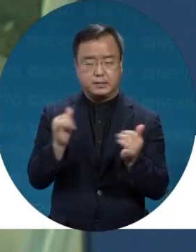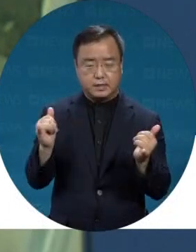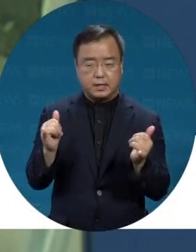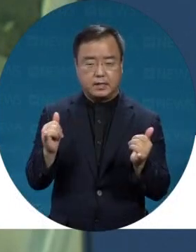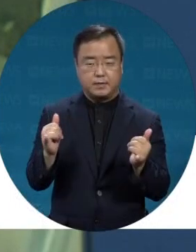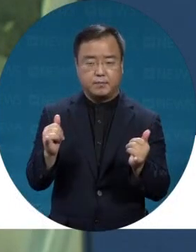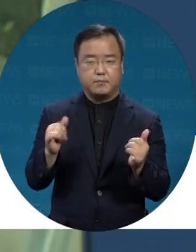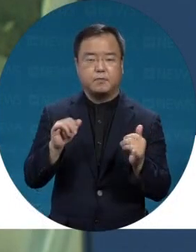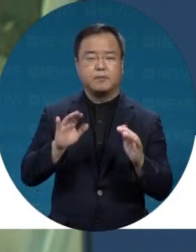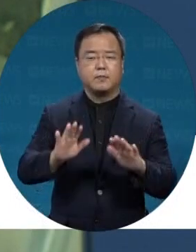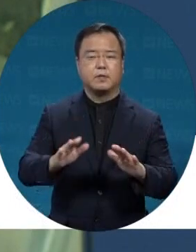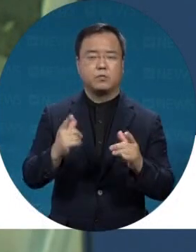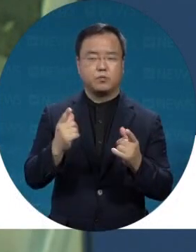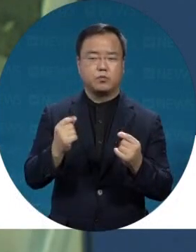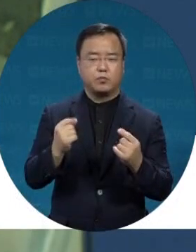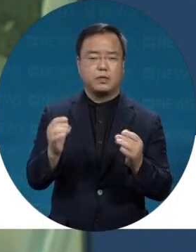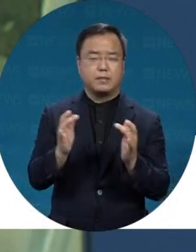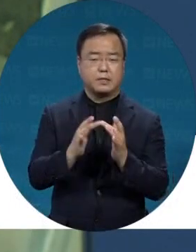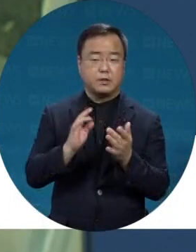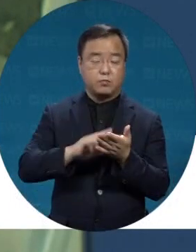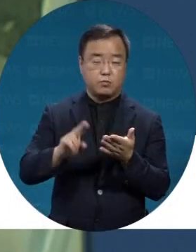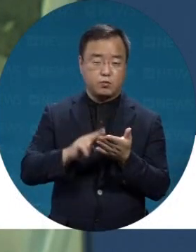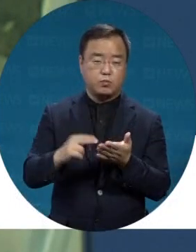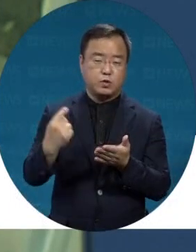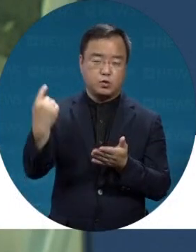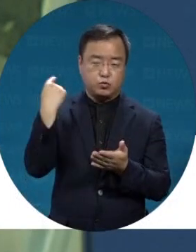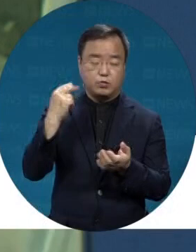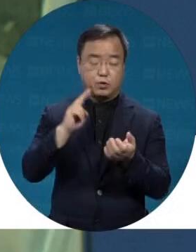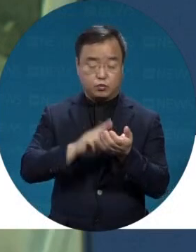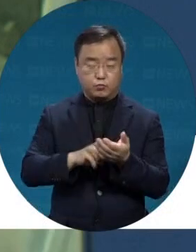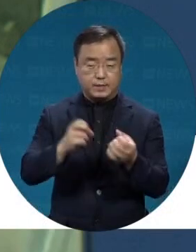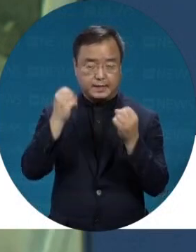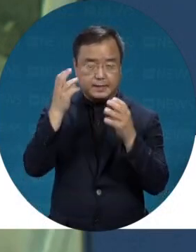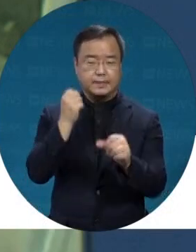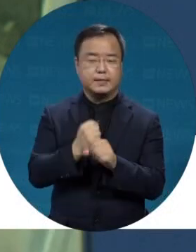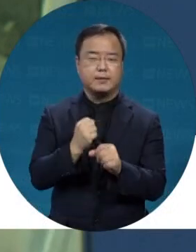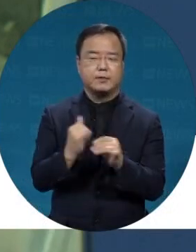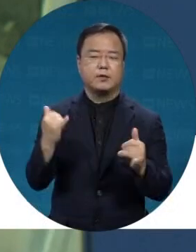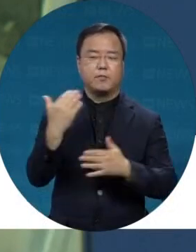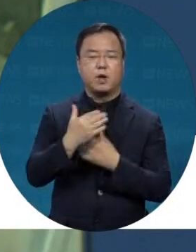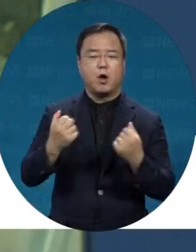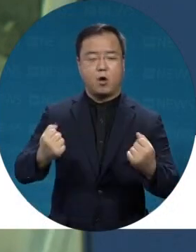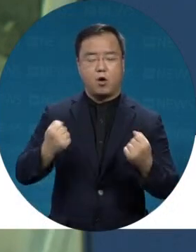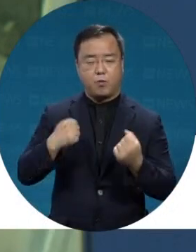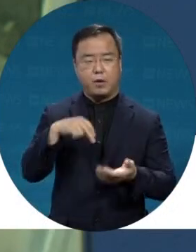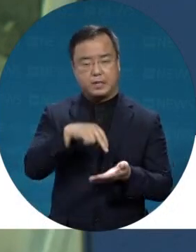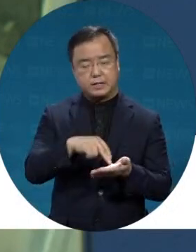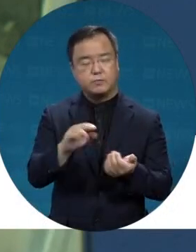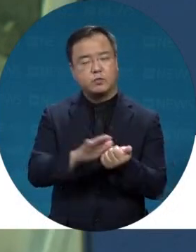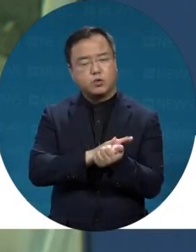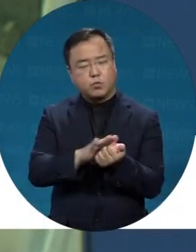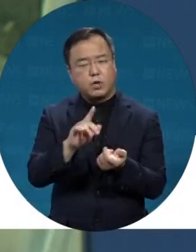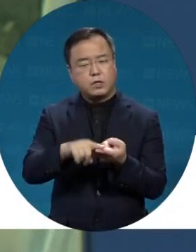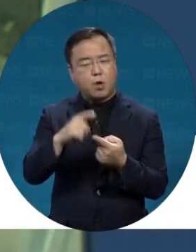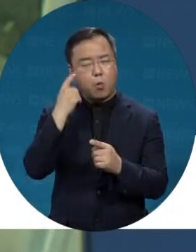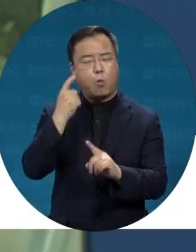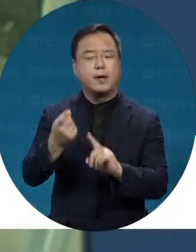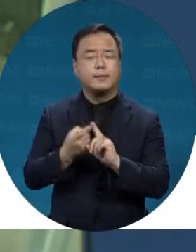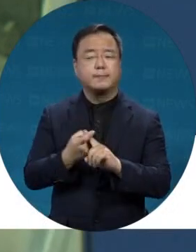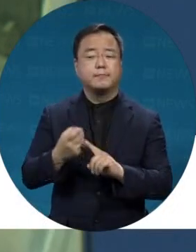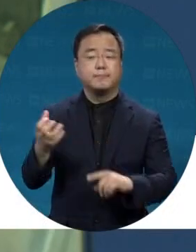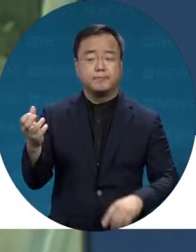독자분들이이 우리 작품 이면에 계신이 창작자들의 어떤 건강권 처음 문제에 조금 더 많은 관심을